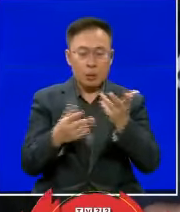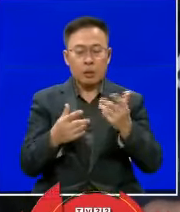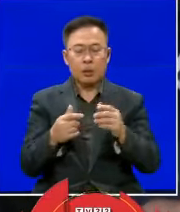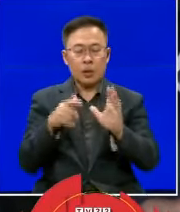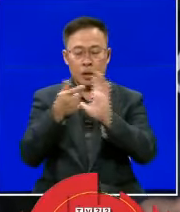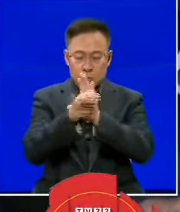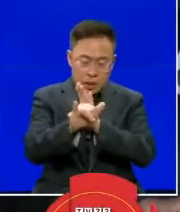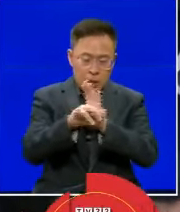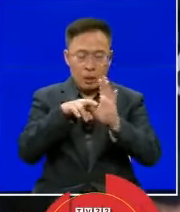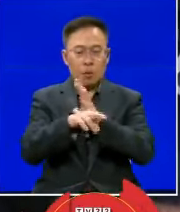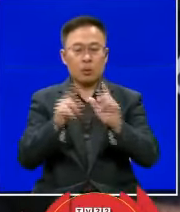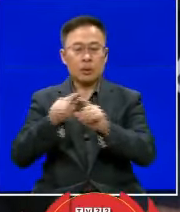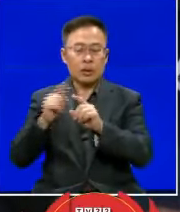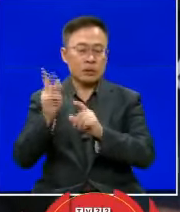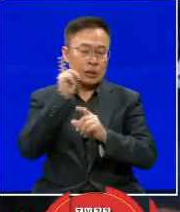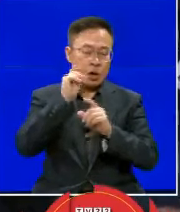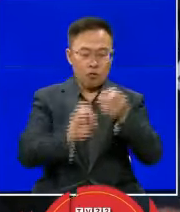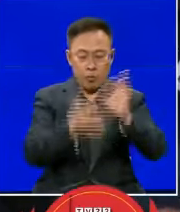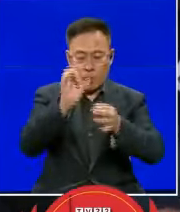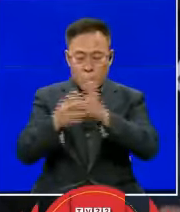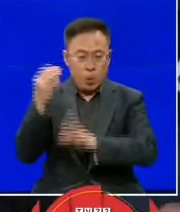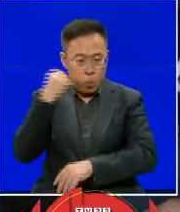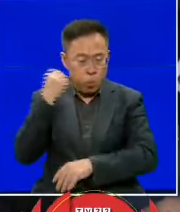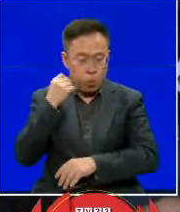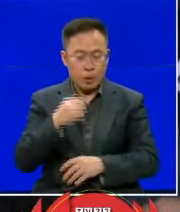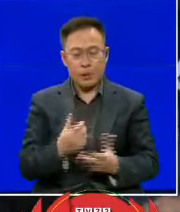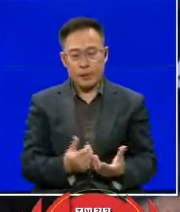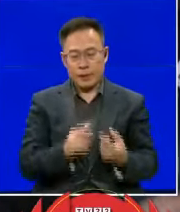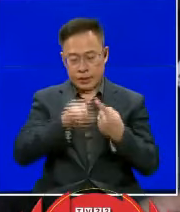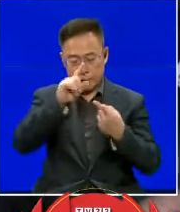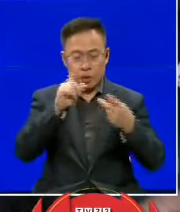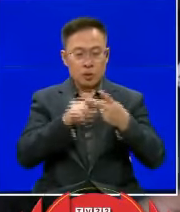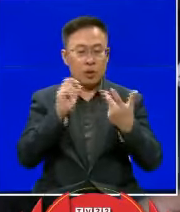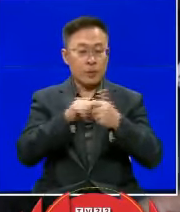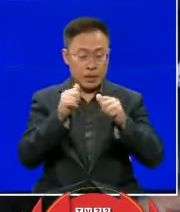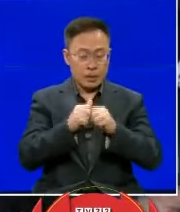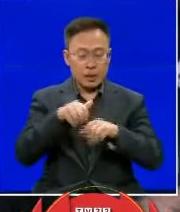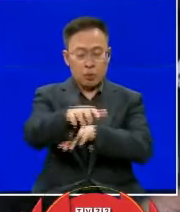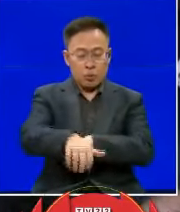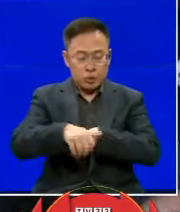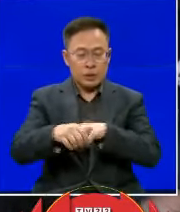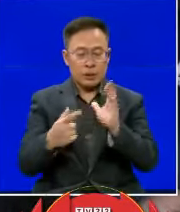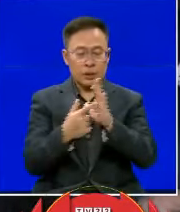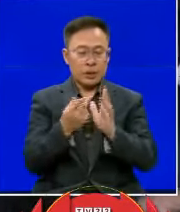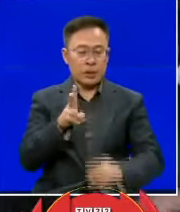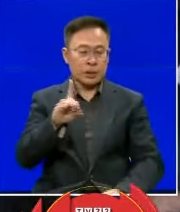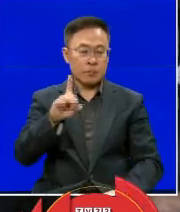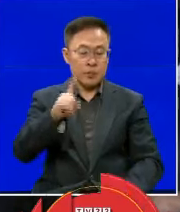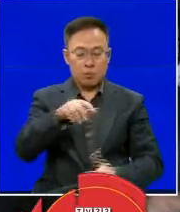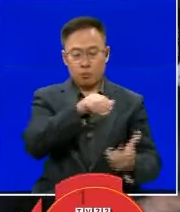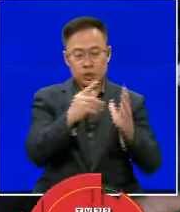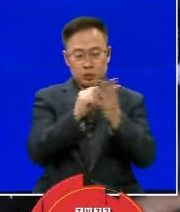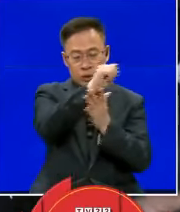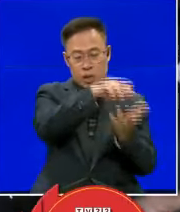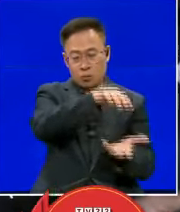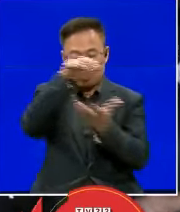2สัปดาห์ที่ผ่านมาเนี่ยนะครับรวมไปถึงครับปัญหาเรื่องการขุดกากแคดเมียมที่ตากออกมาสู่โรงงานรับซื้อแล้วก็จะไป